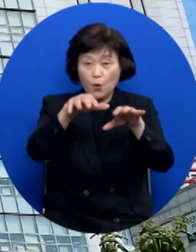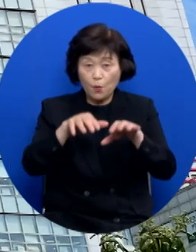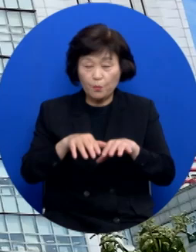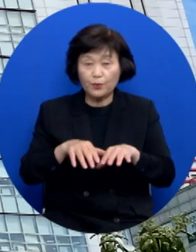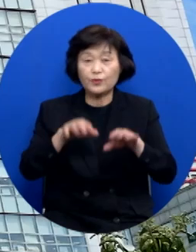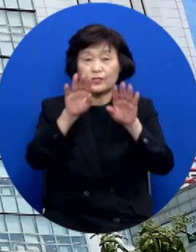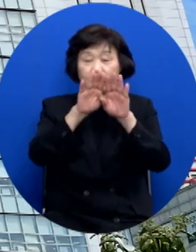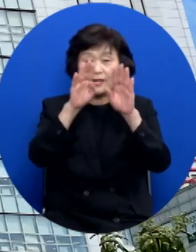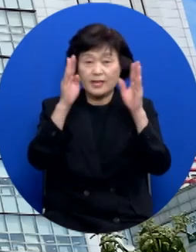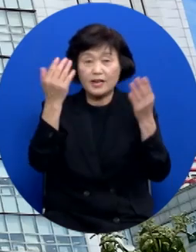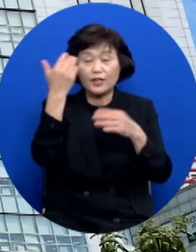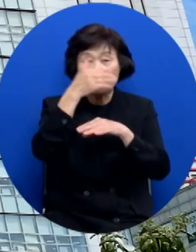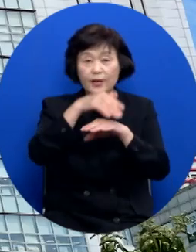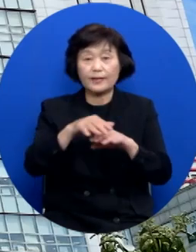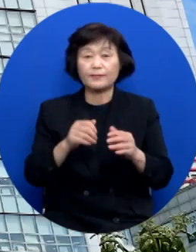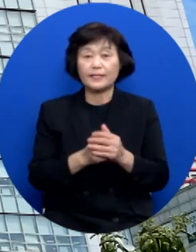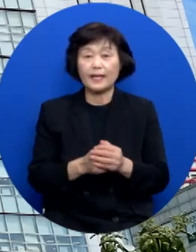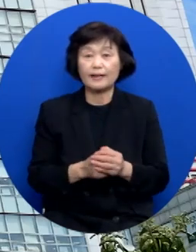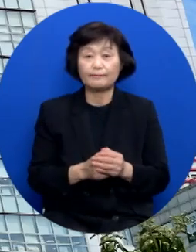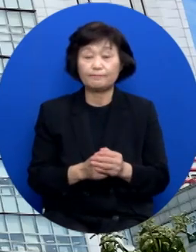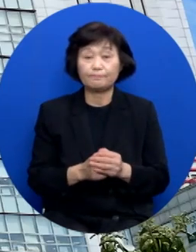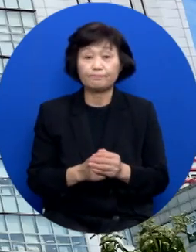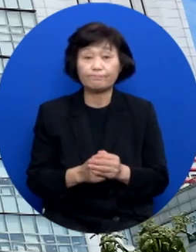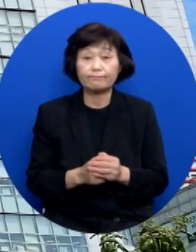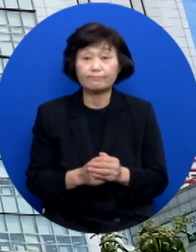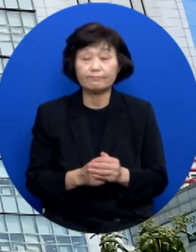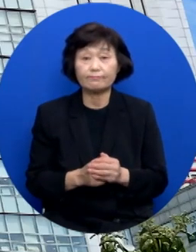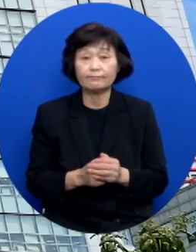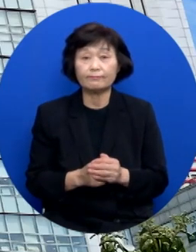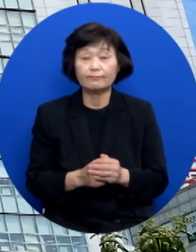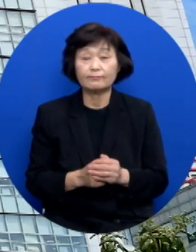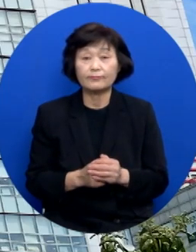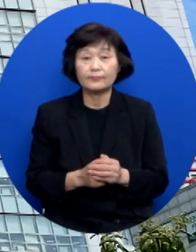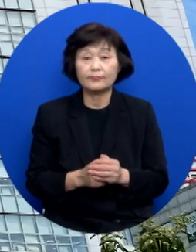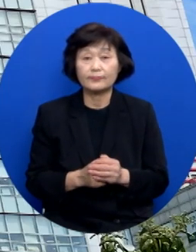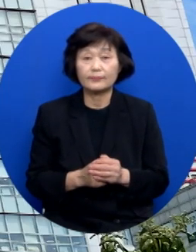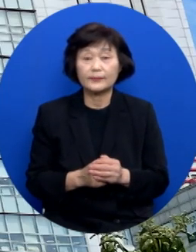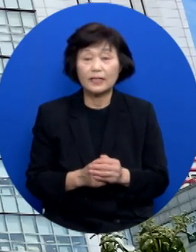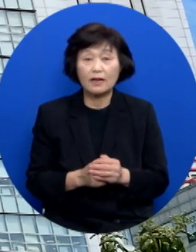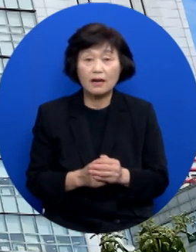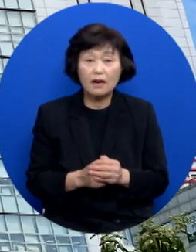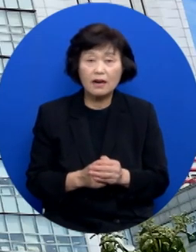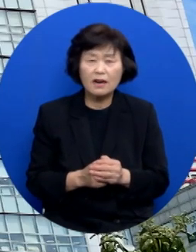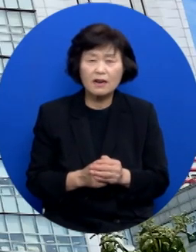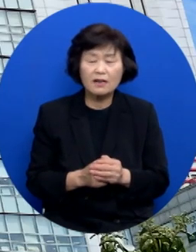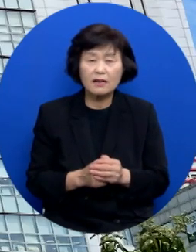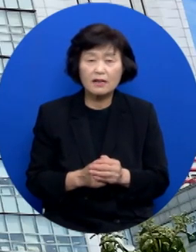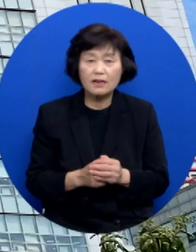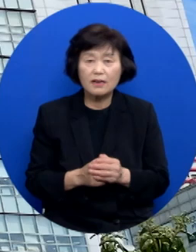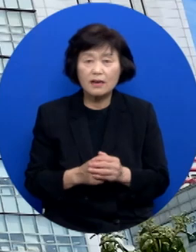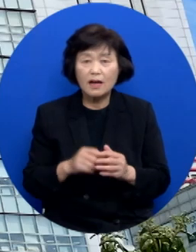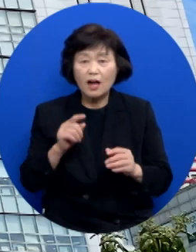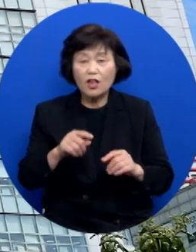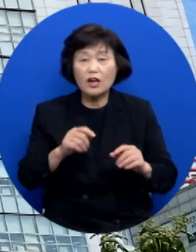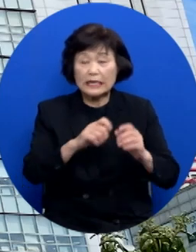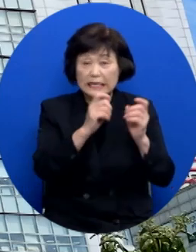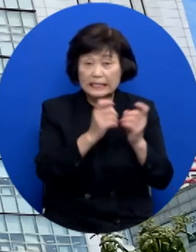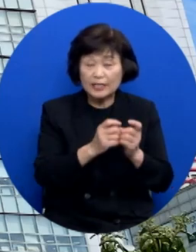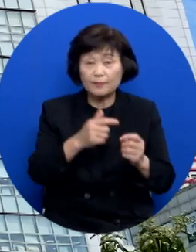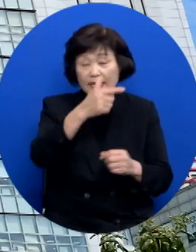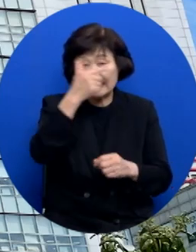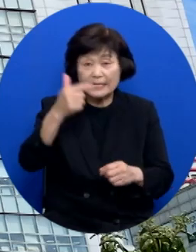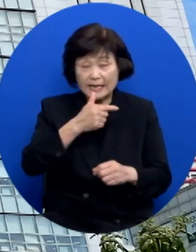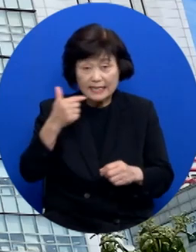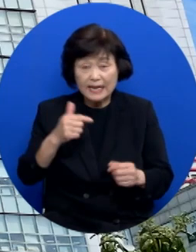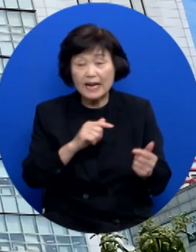방향성을 주제로 제11회 교육선교 국제 콘퍼런스를 개최합니다. 콘퍼런스에서는 에스와티니와 탄자니아, 미국